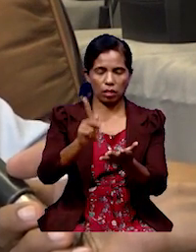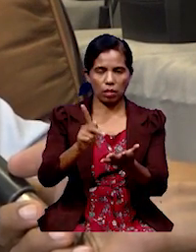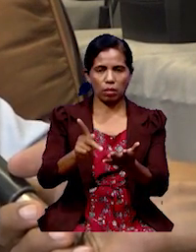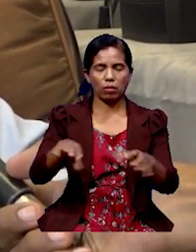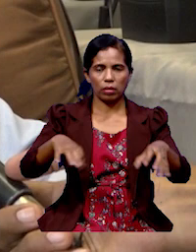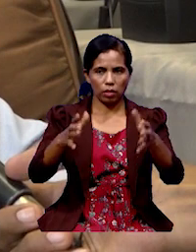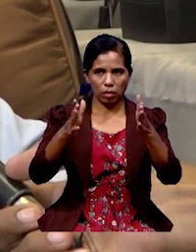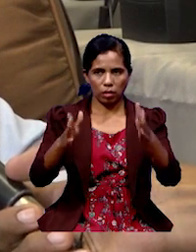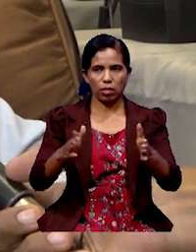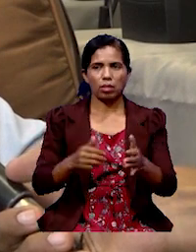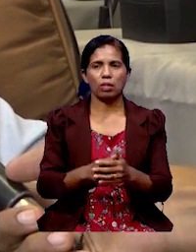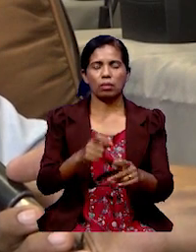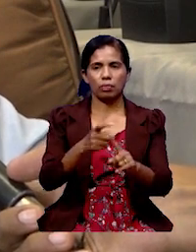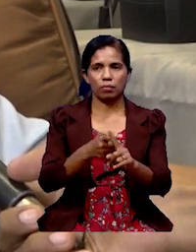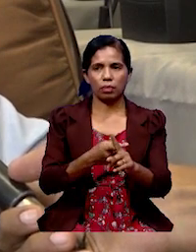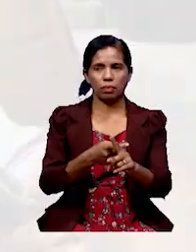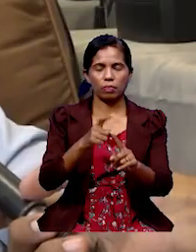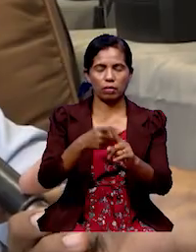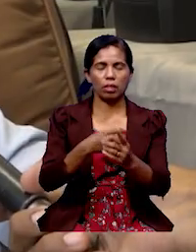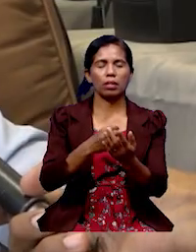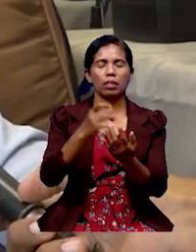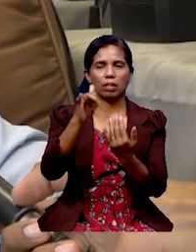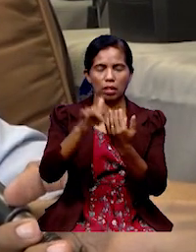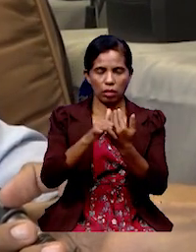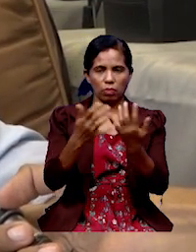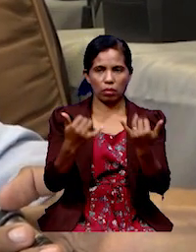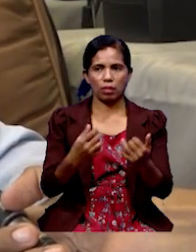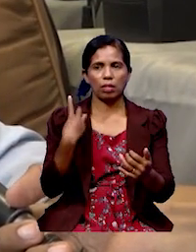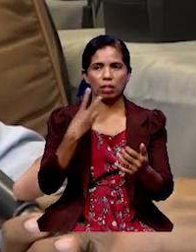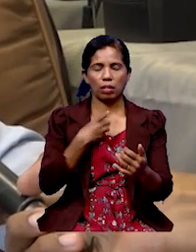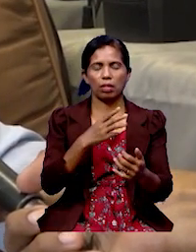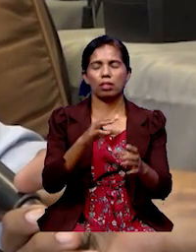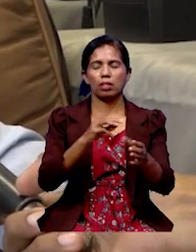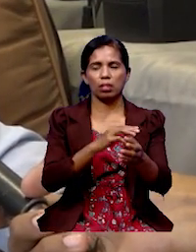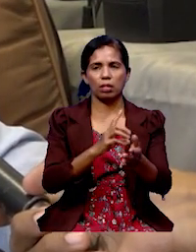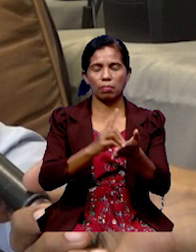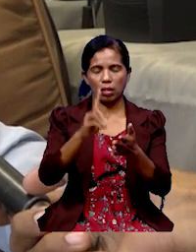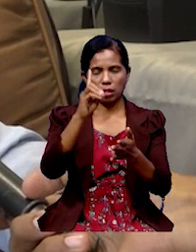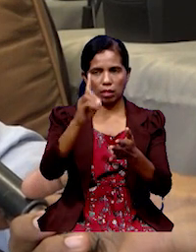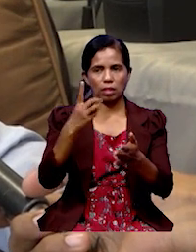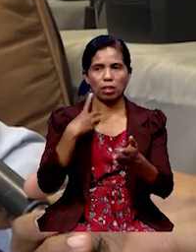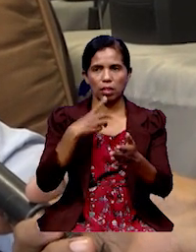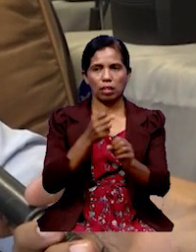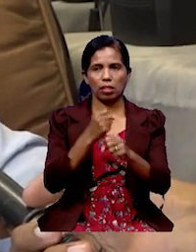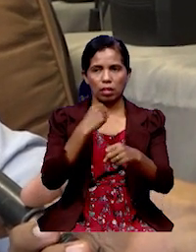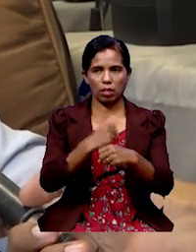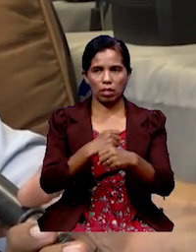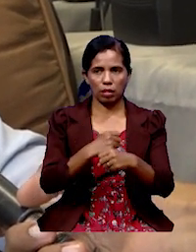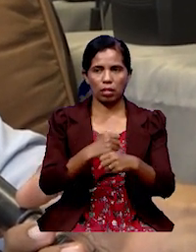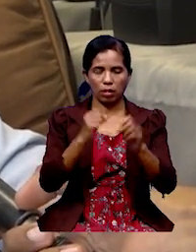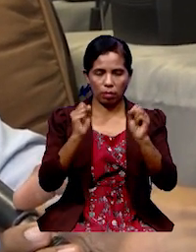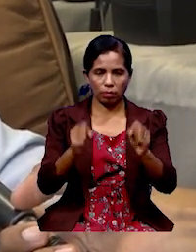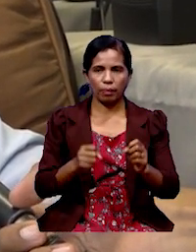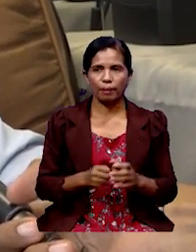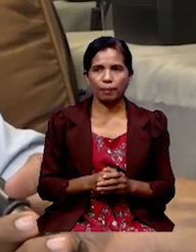be servisu durante usi janeiro mai to agora. Ita espera kata ke semana ida o lorong hirna larang ita se finaliza ba memorandum ne.